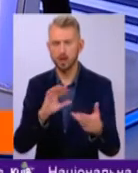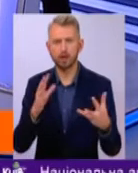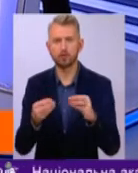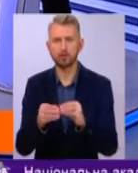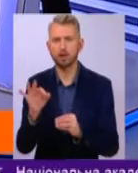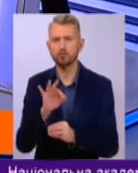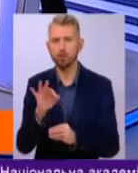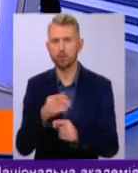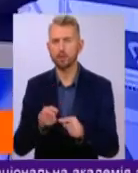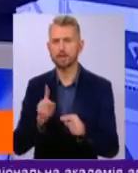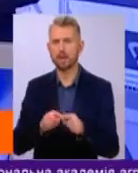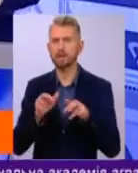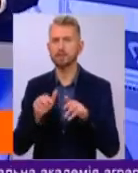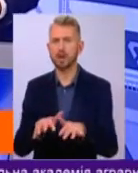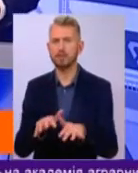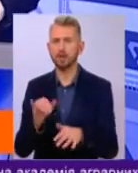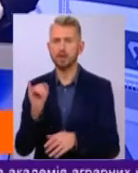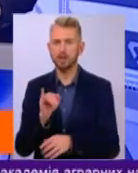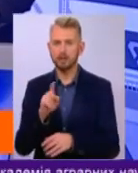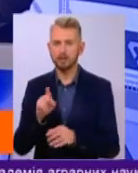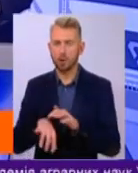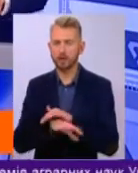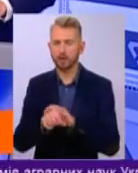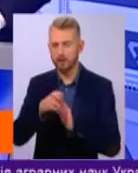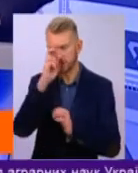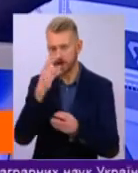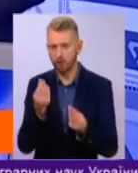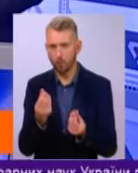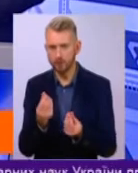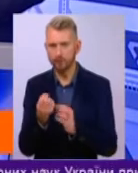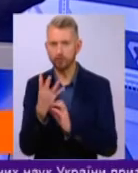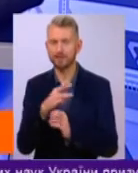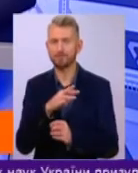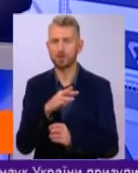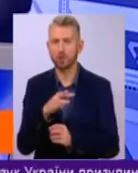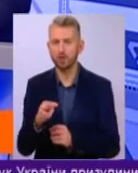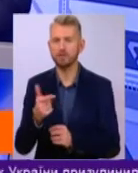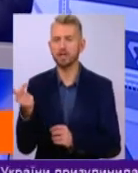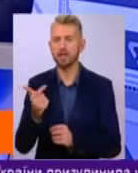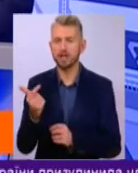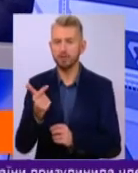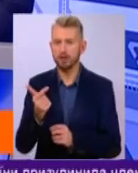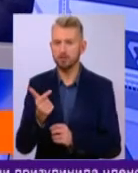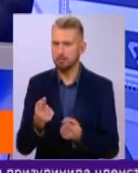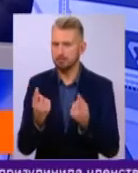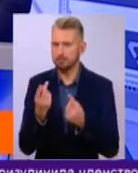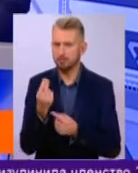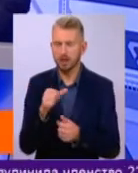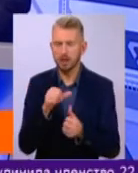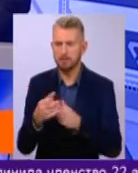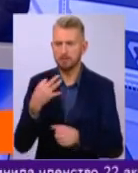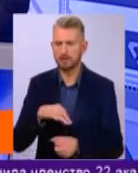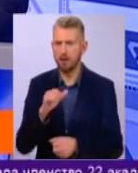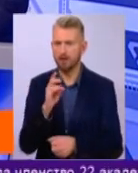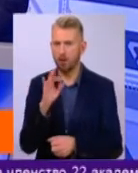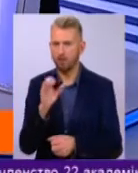щодо цієї справи із розкраданням державних коштів, 14 мільйонів гривень, чимала сума, і там, крім сина Авакова, є